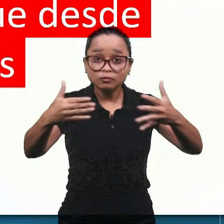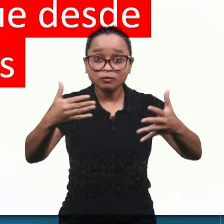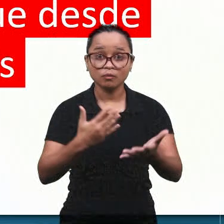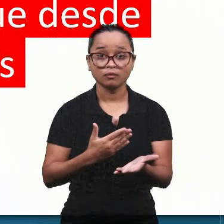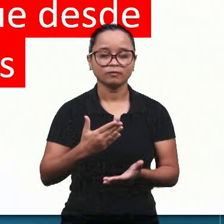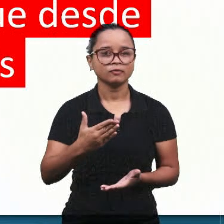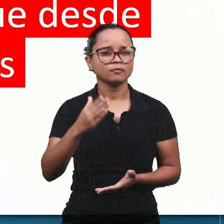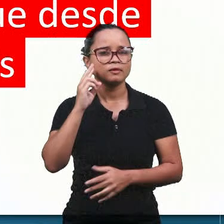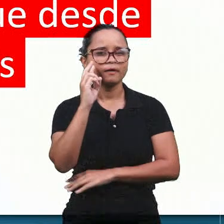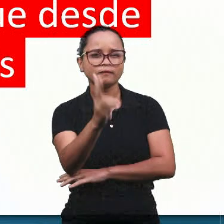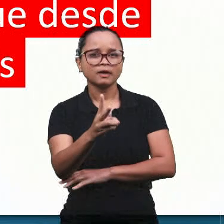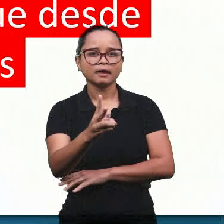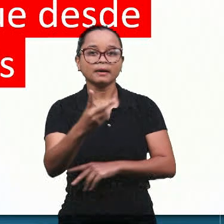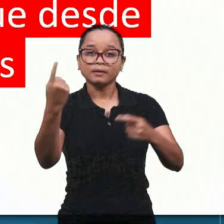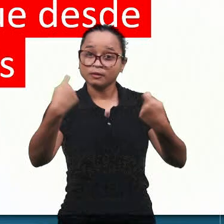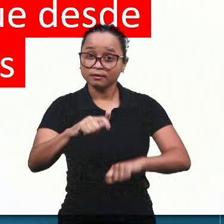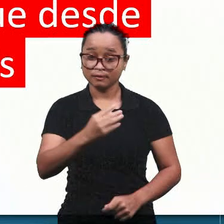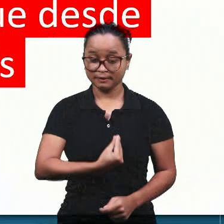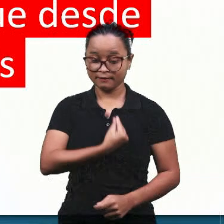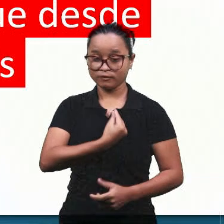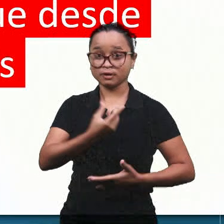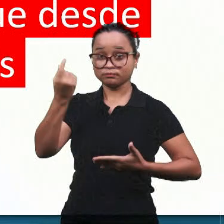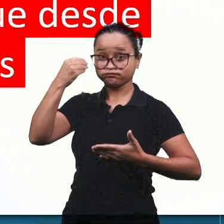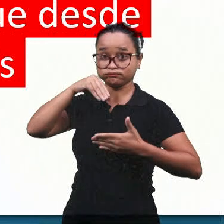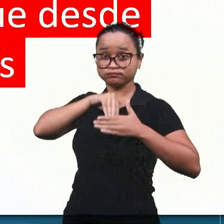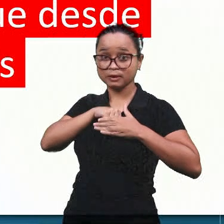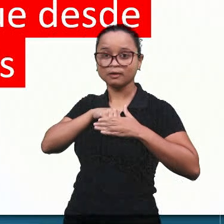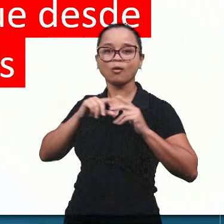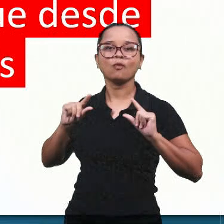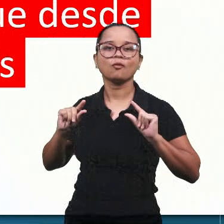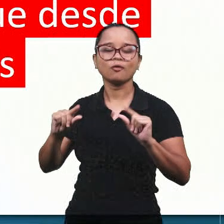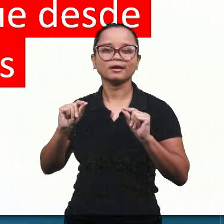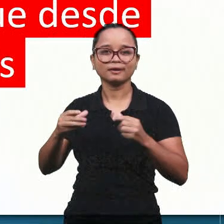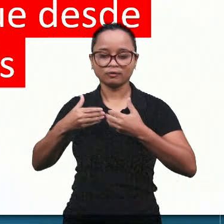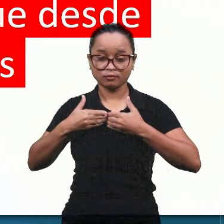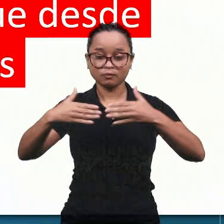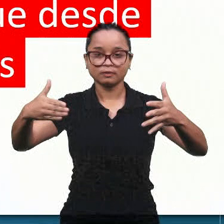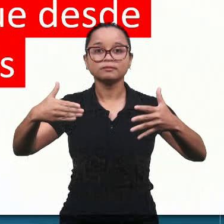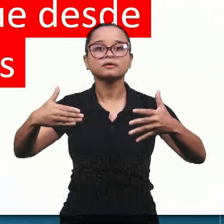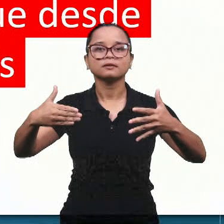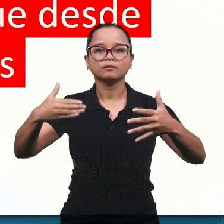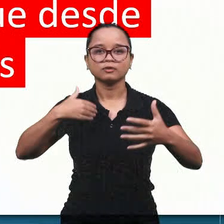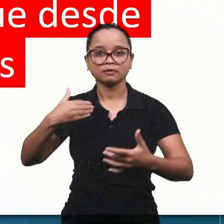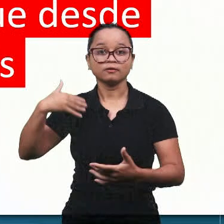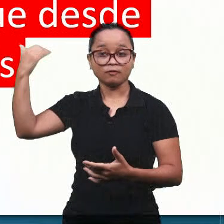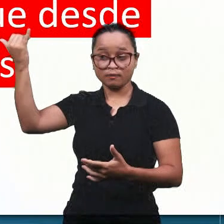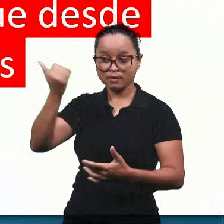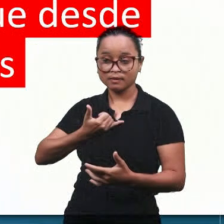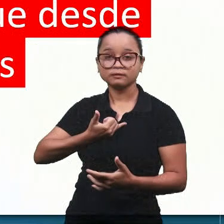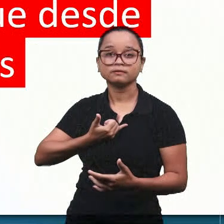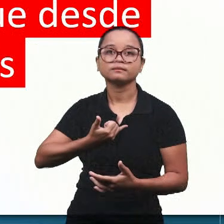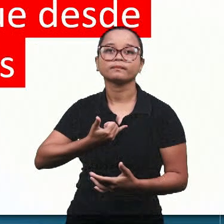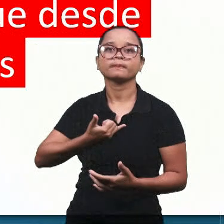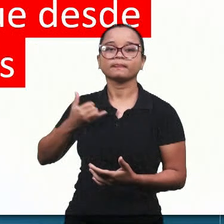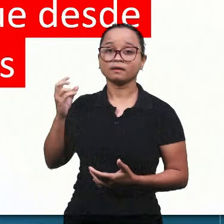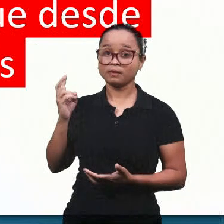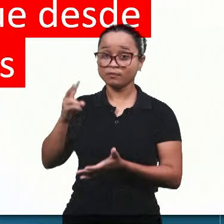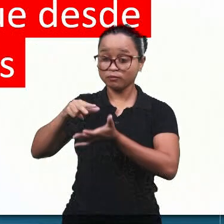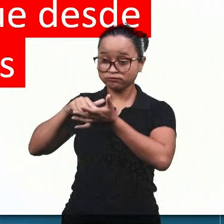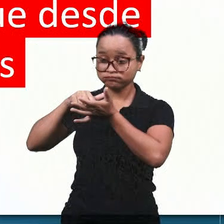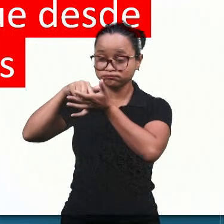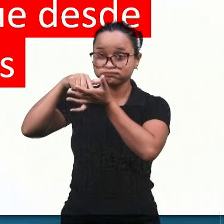ce que vous avez entendu depuis le début, que cela reste en vous. Si en vous reste, ce qui, depuis le début, vous avez